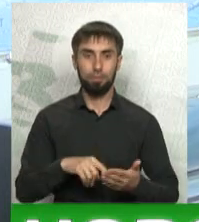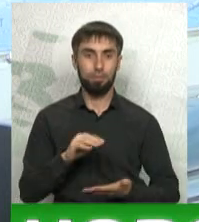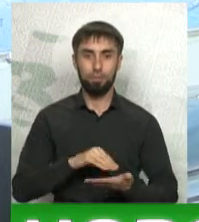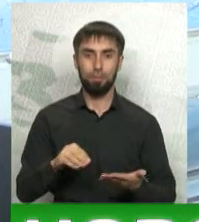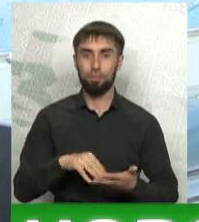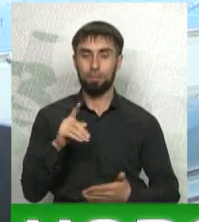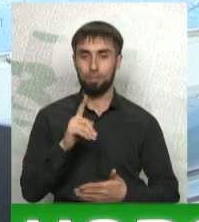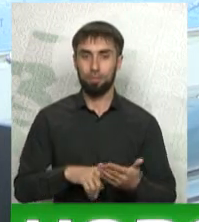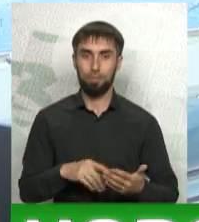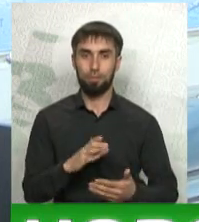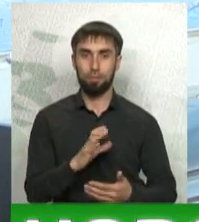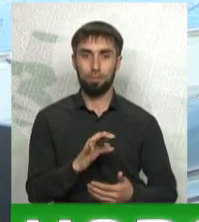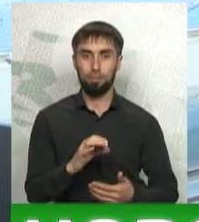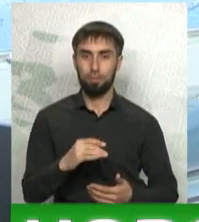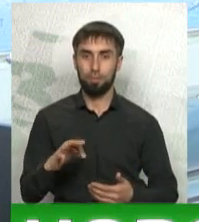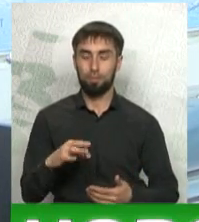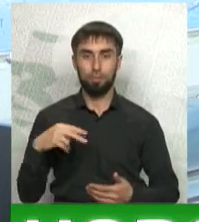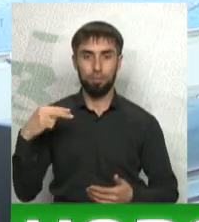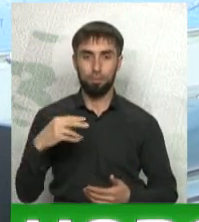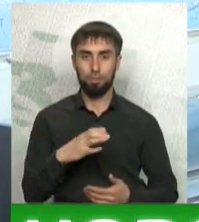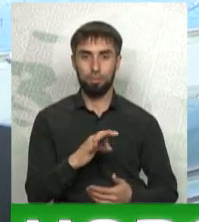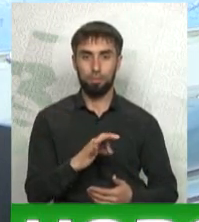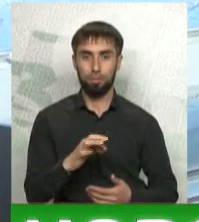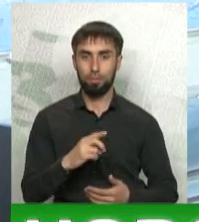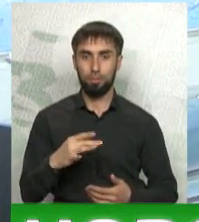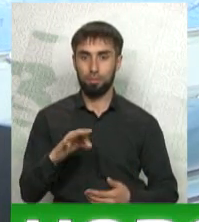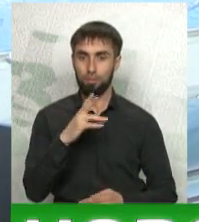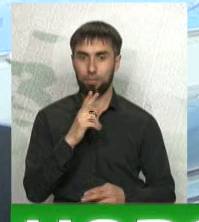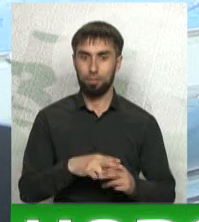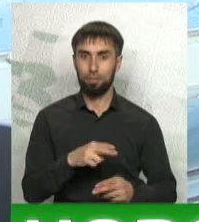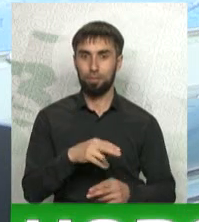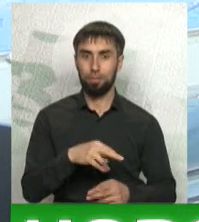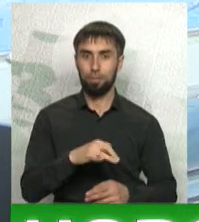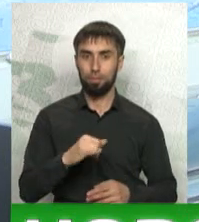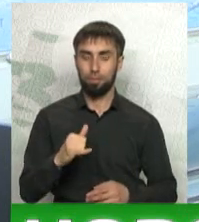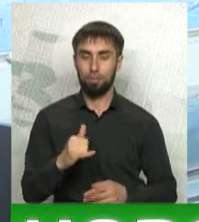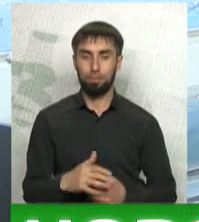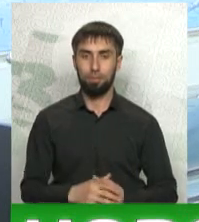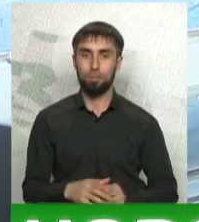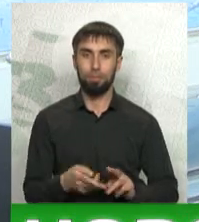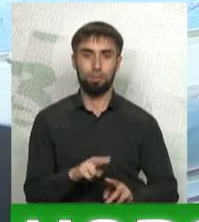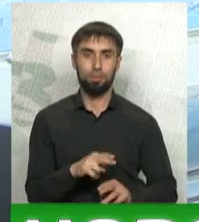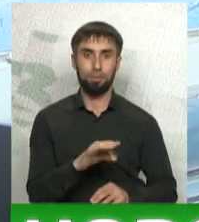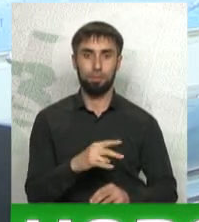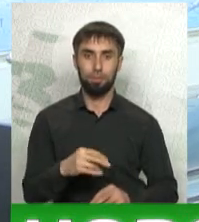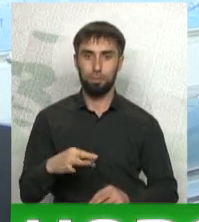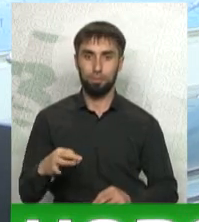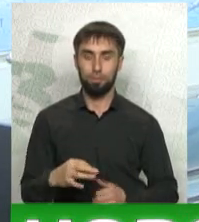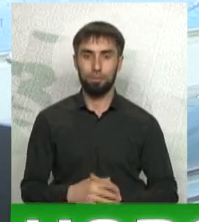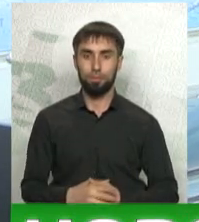признаваемых сообществом литература царствами братьями по перу или собратьям выберут это конечно